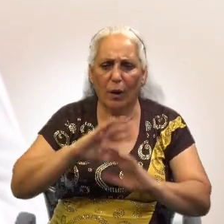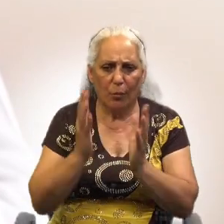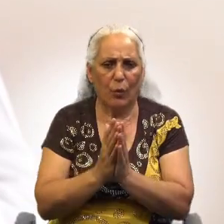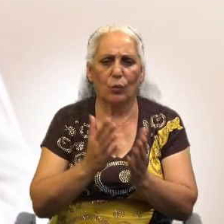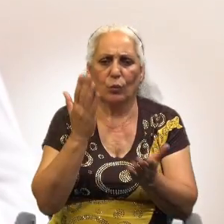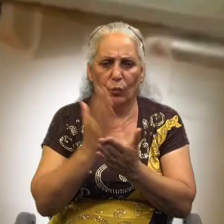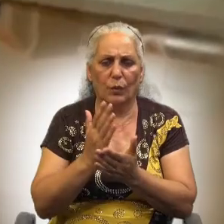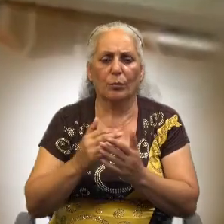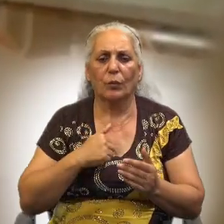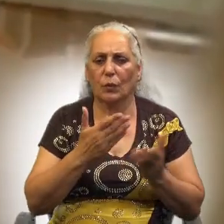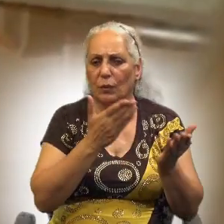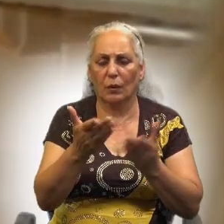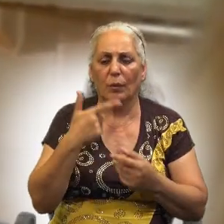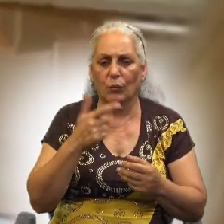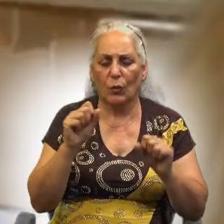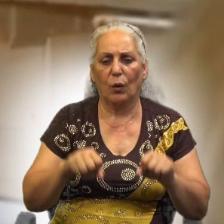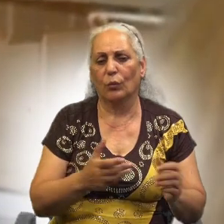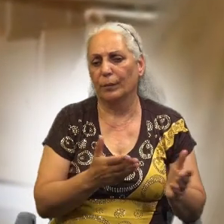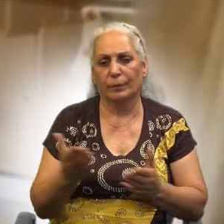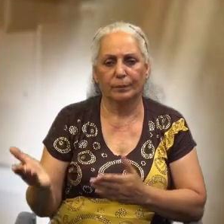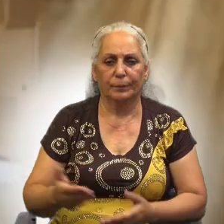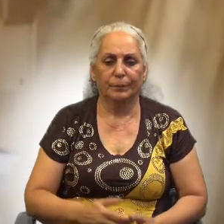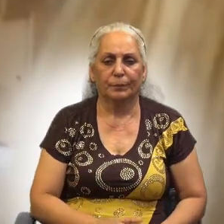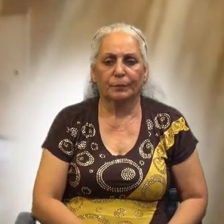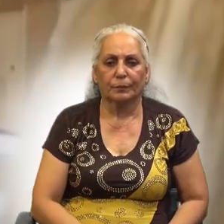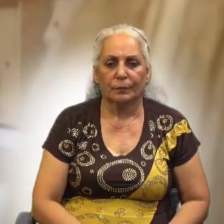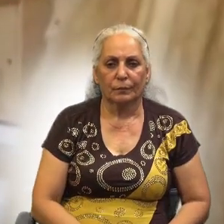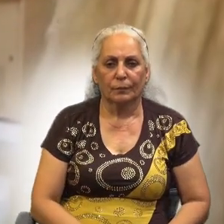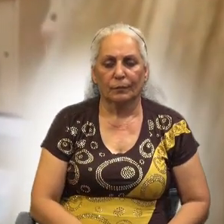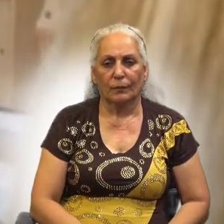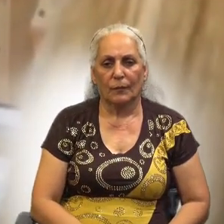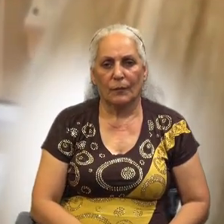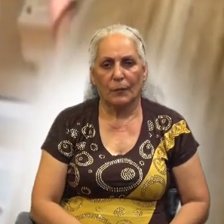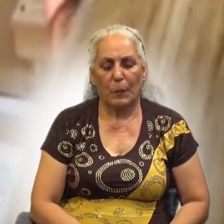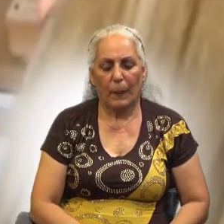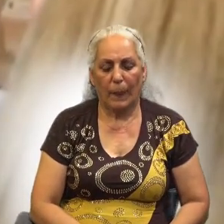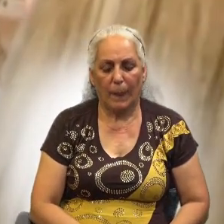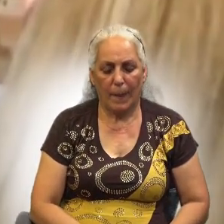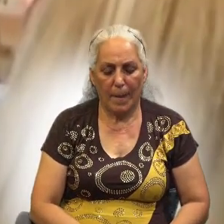մեթոդները, առաջարկում ենք։ Սարգիս Գոքորյան, Կորյուն Ասլանյան, Մոլորակ։